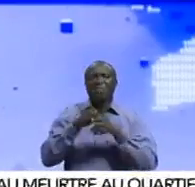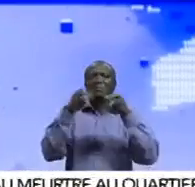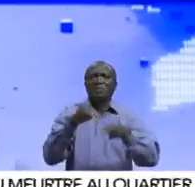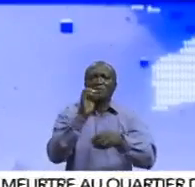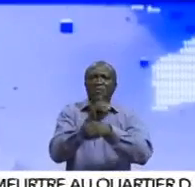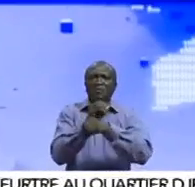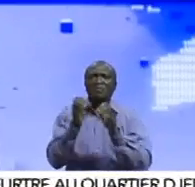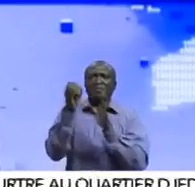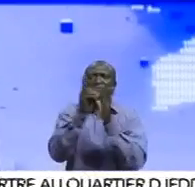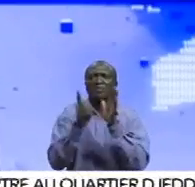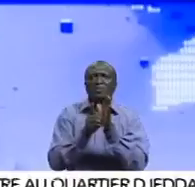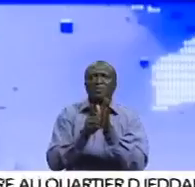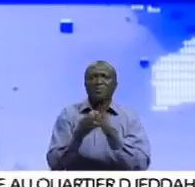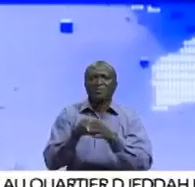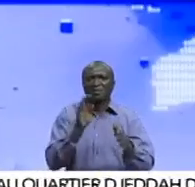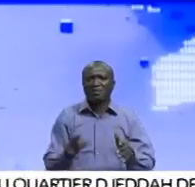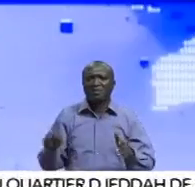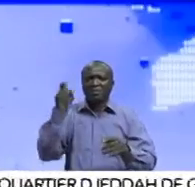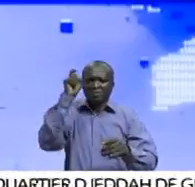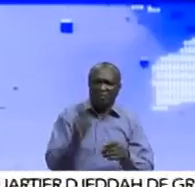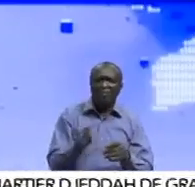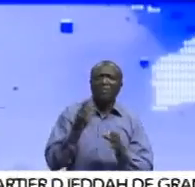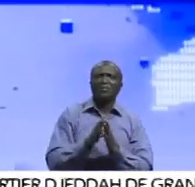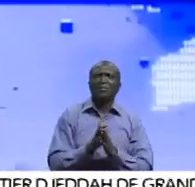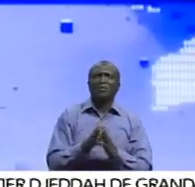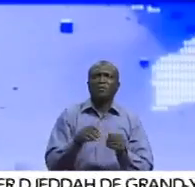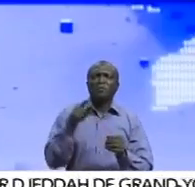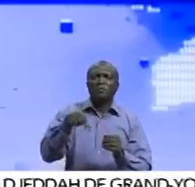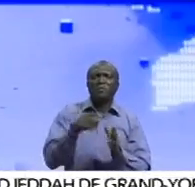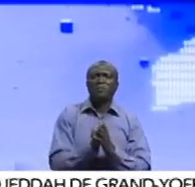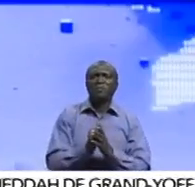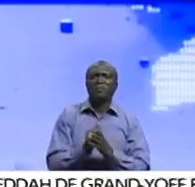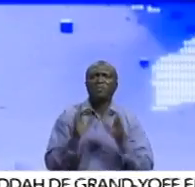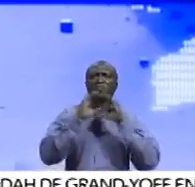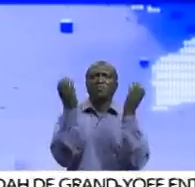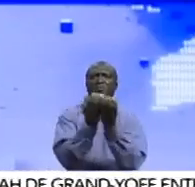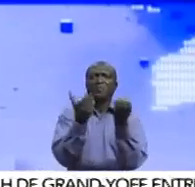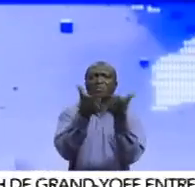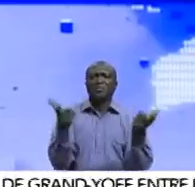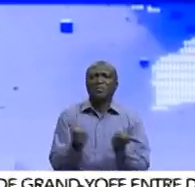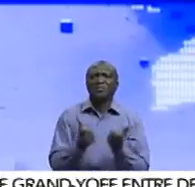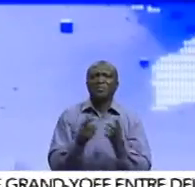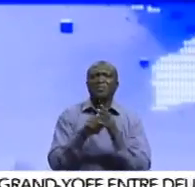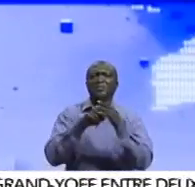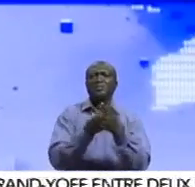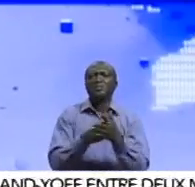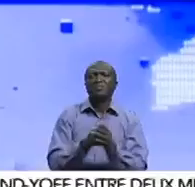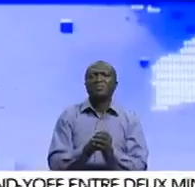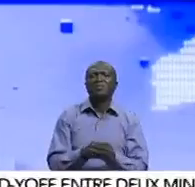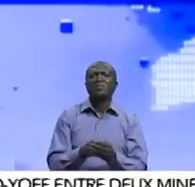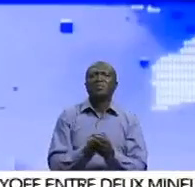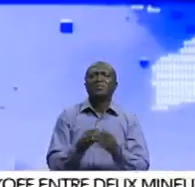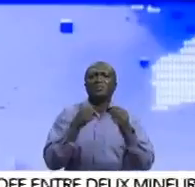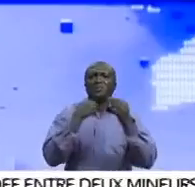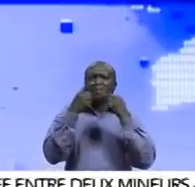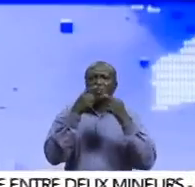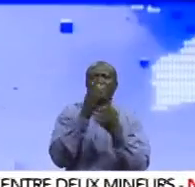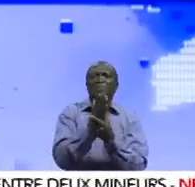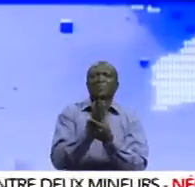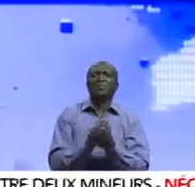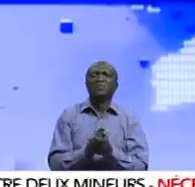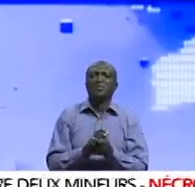des droits de l'enfant toutefois il faudrait que les collectivités locales apportent leurs contribution le lancement duud commentaire s'est déroulé ce matin date qui